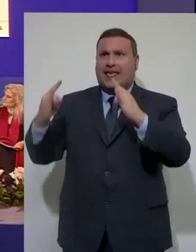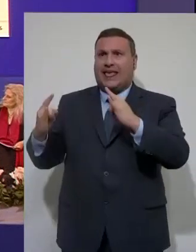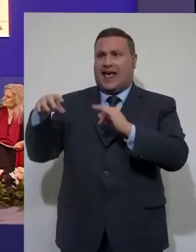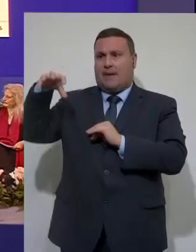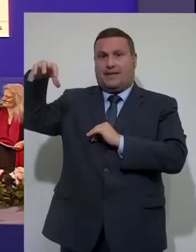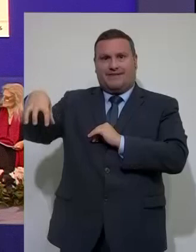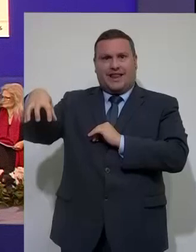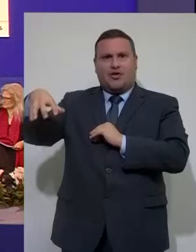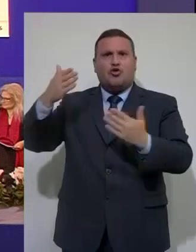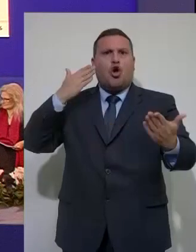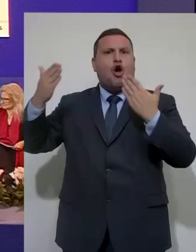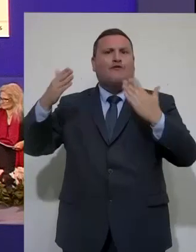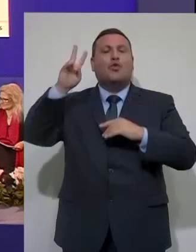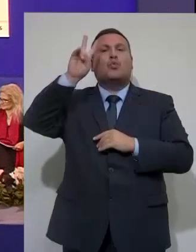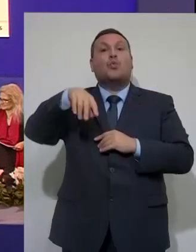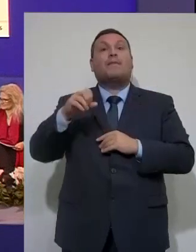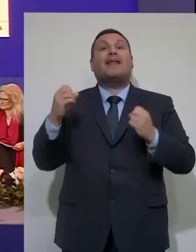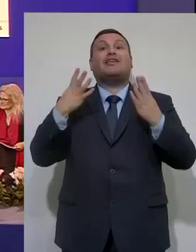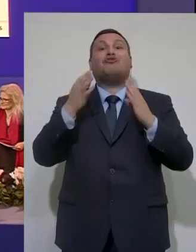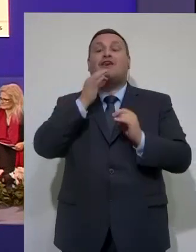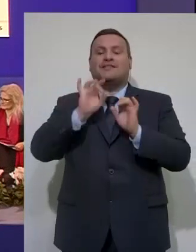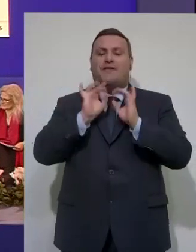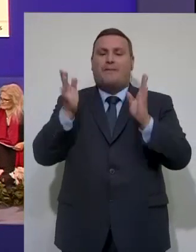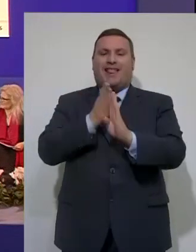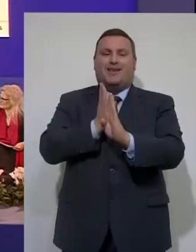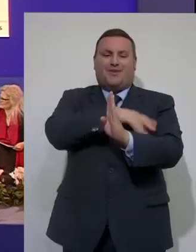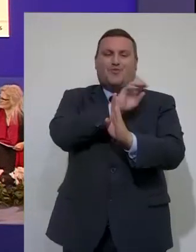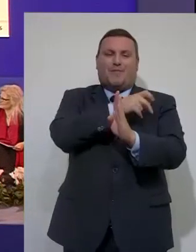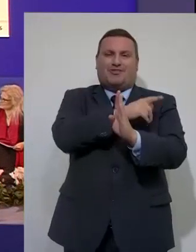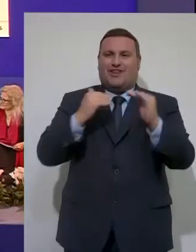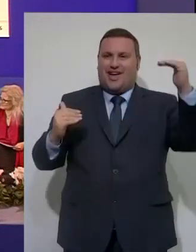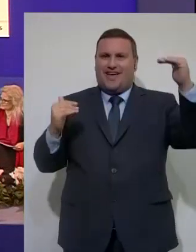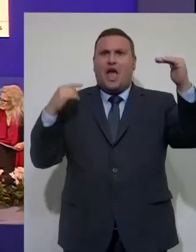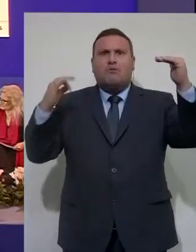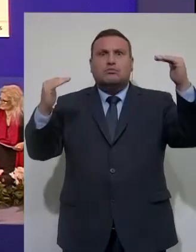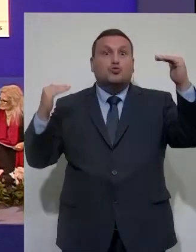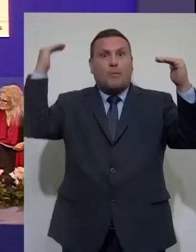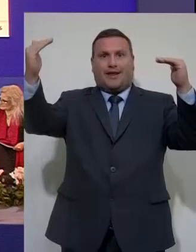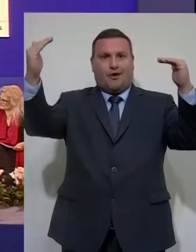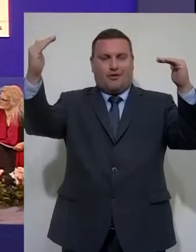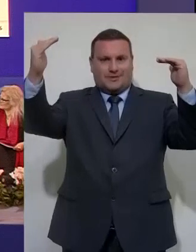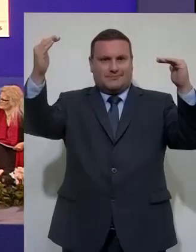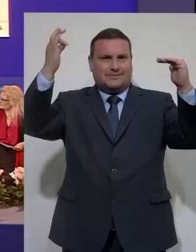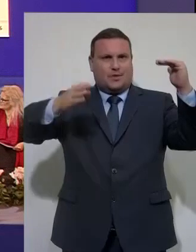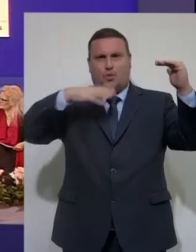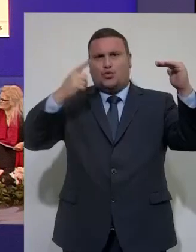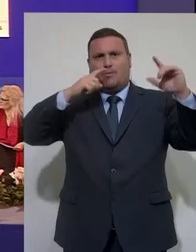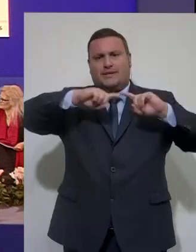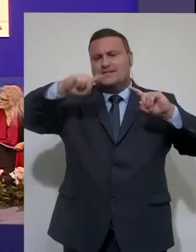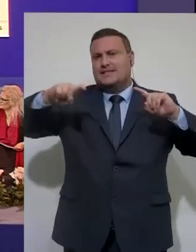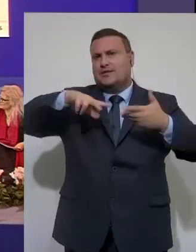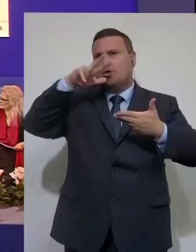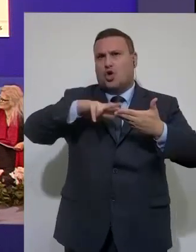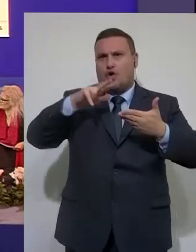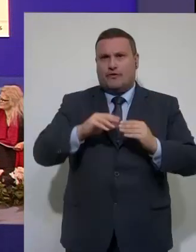al 2019. Quindi si è parlato moltissimo di impatto della crisi, della gestione della